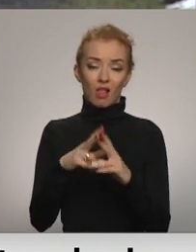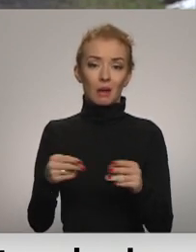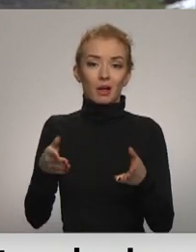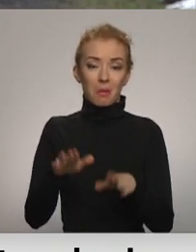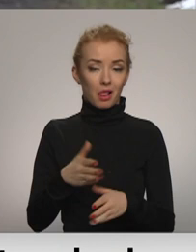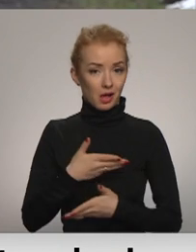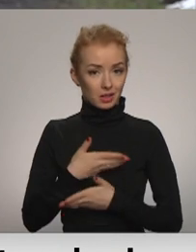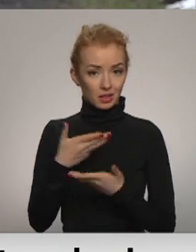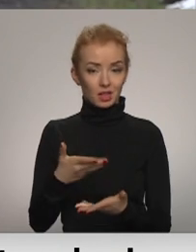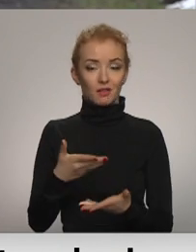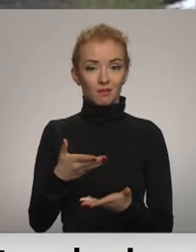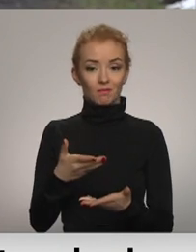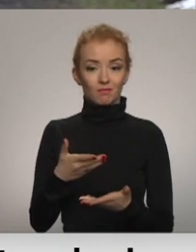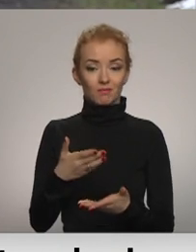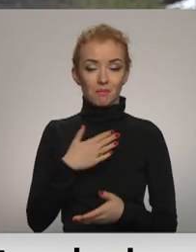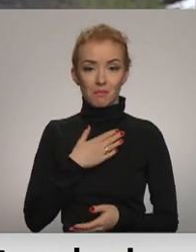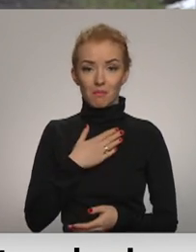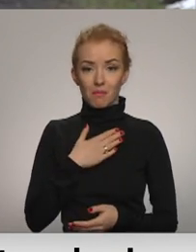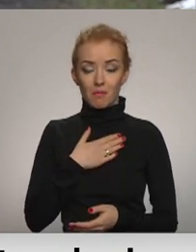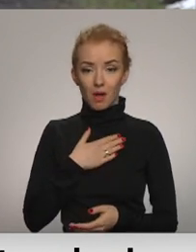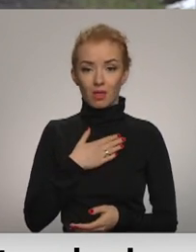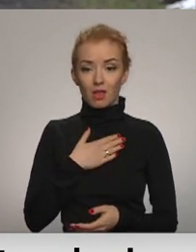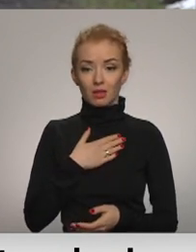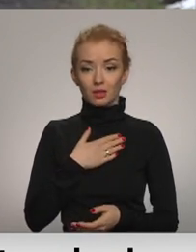dzīvi. Tā kā manas